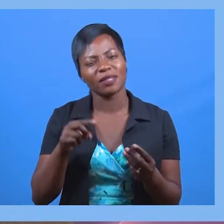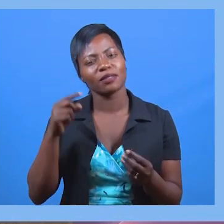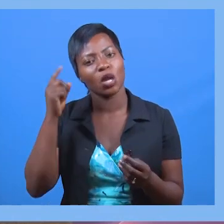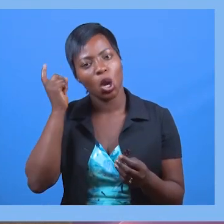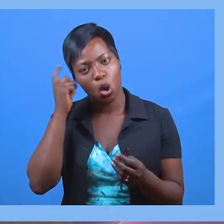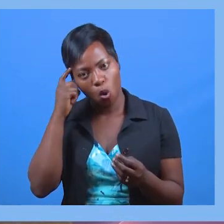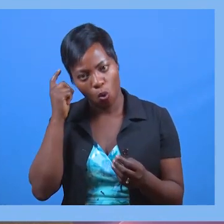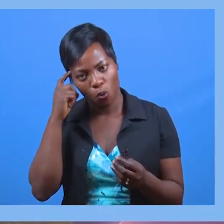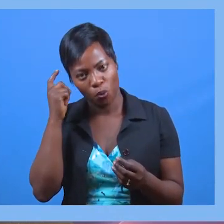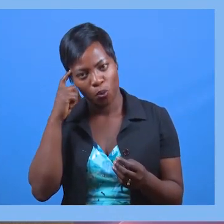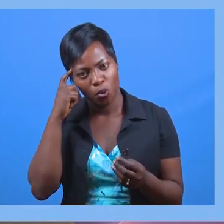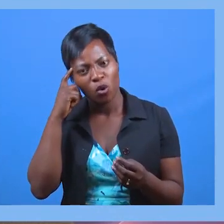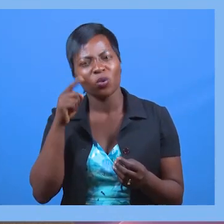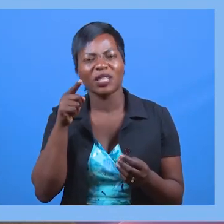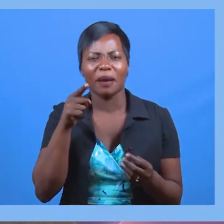ngavazive